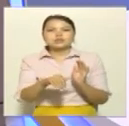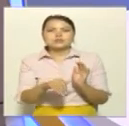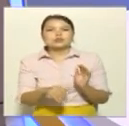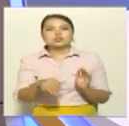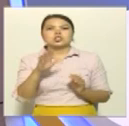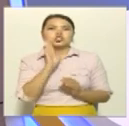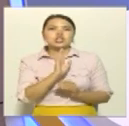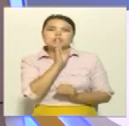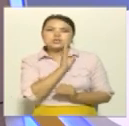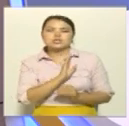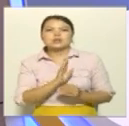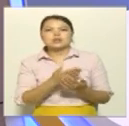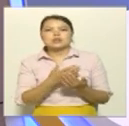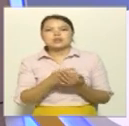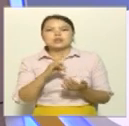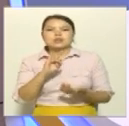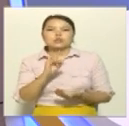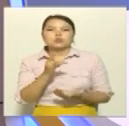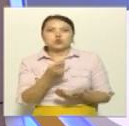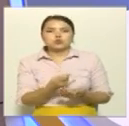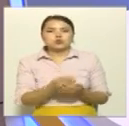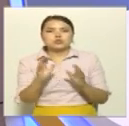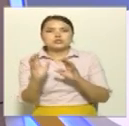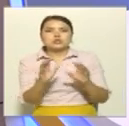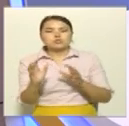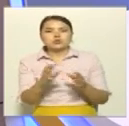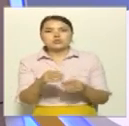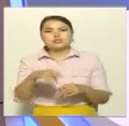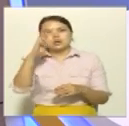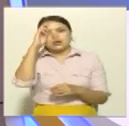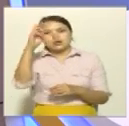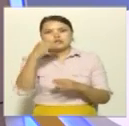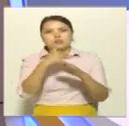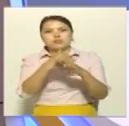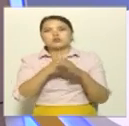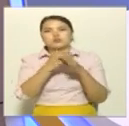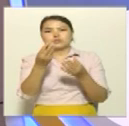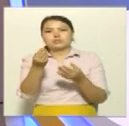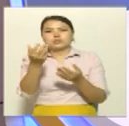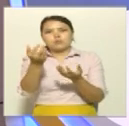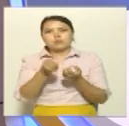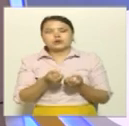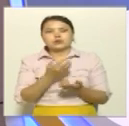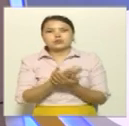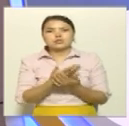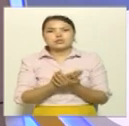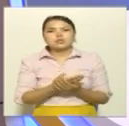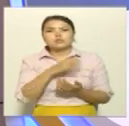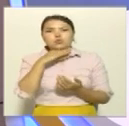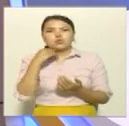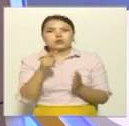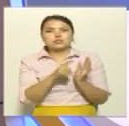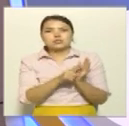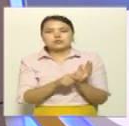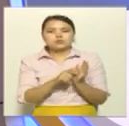28 тысяч женщин получают пособие по уходу за ребенком. По итогам первого полугодия свыше 9 тысяч матерям выплачено более